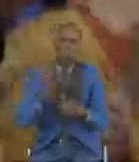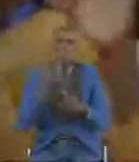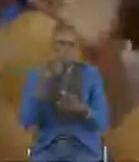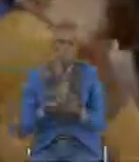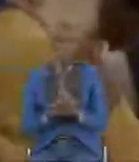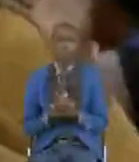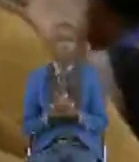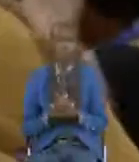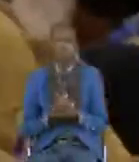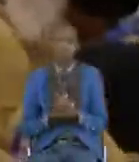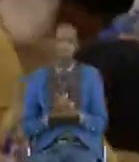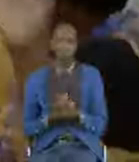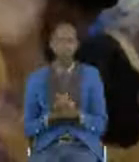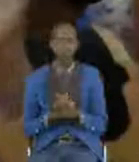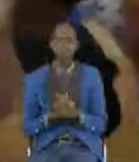Jésus.